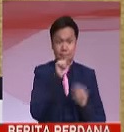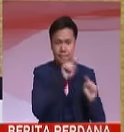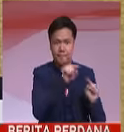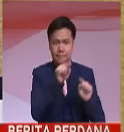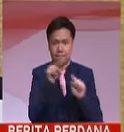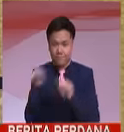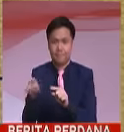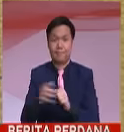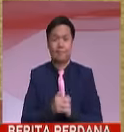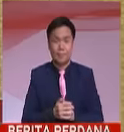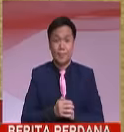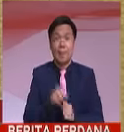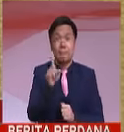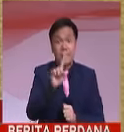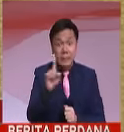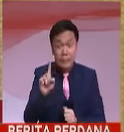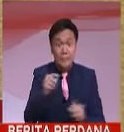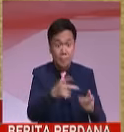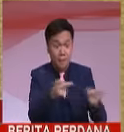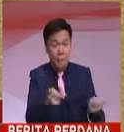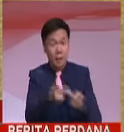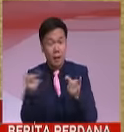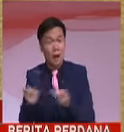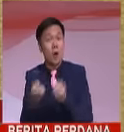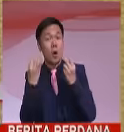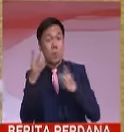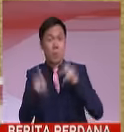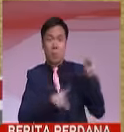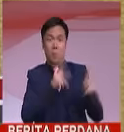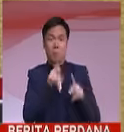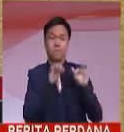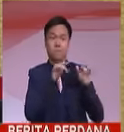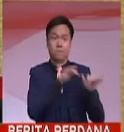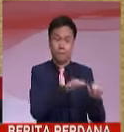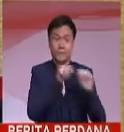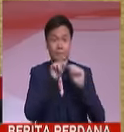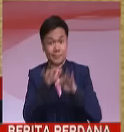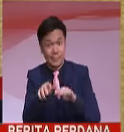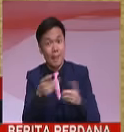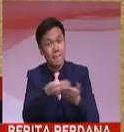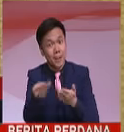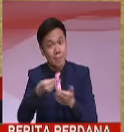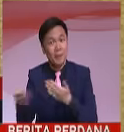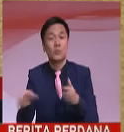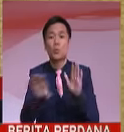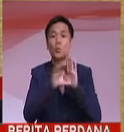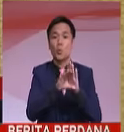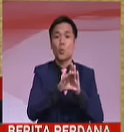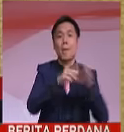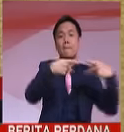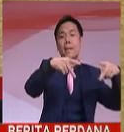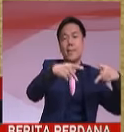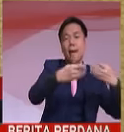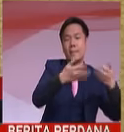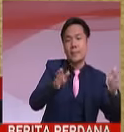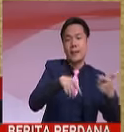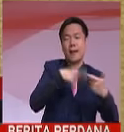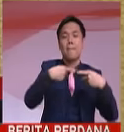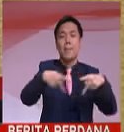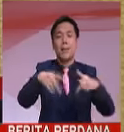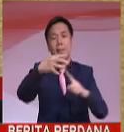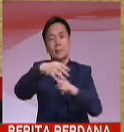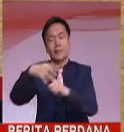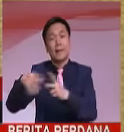yang menjadi tumpuan orang ramai membeli belah seperti pasar awam pasar Tani